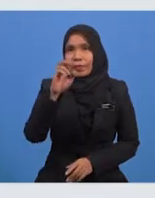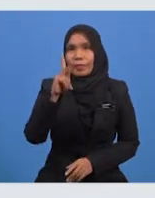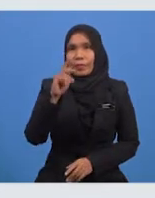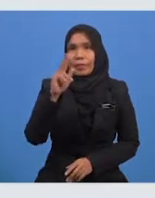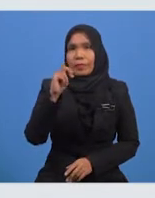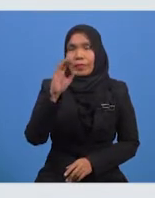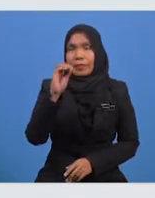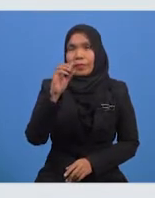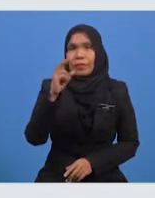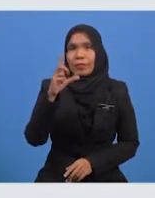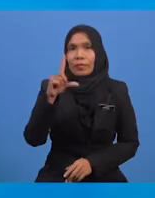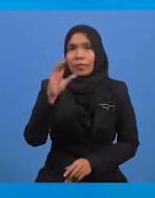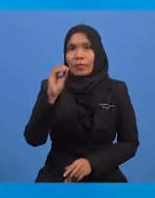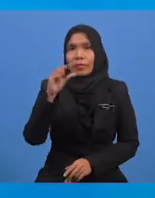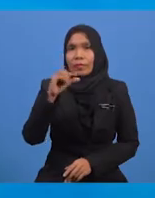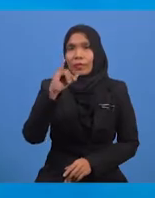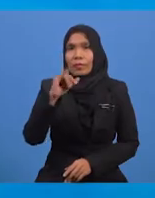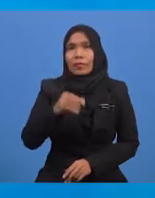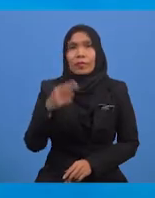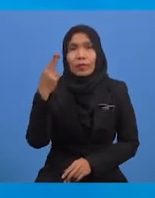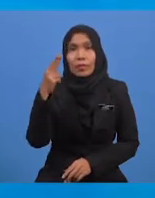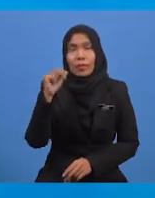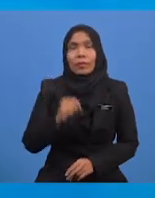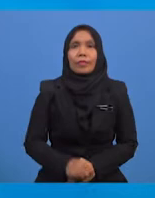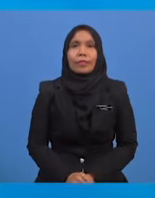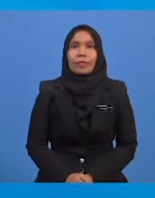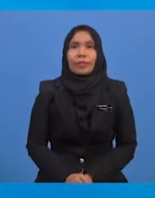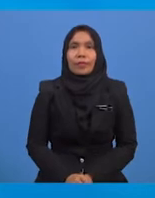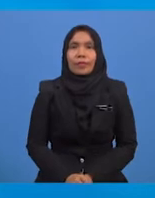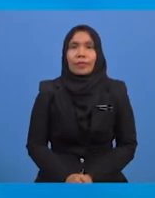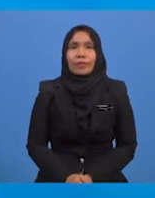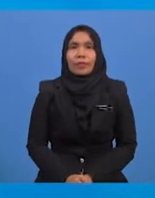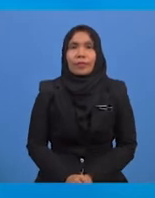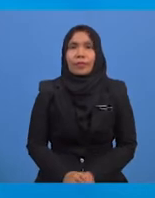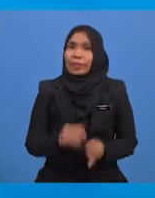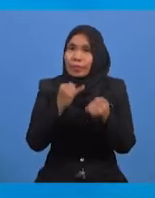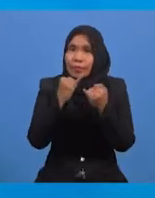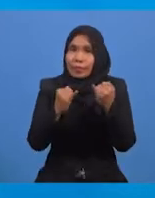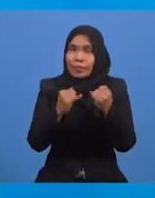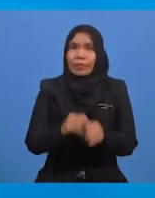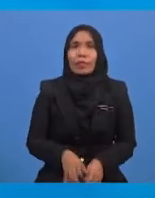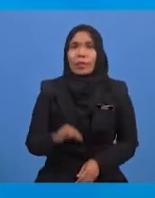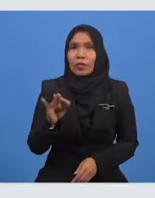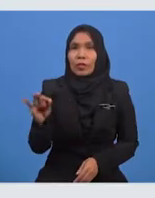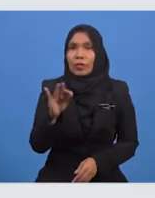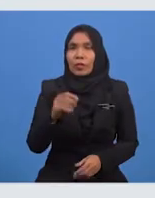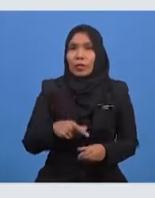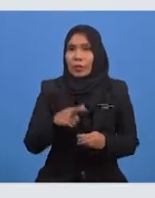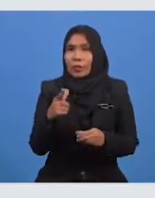ganti penggunaan bahan api konvensional. Akhir sekali, faktor luaran yang seterusnya